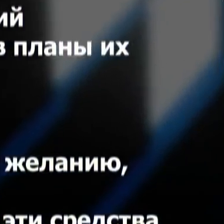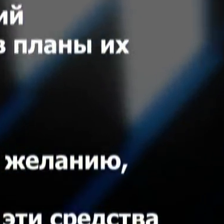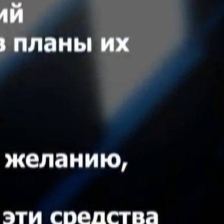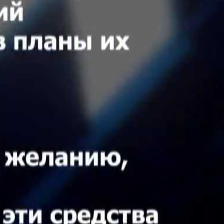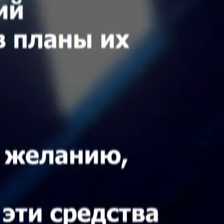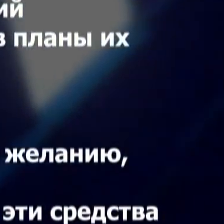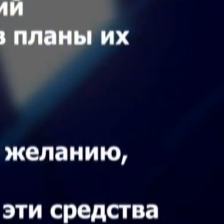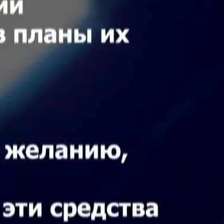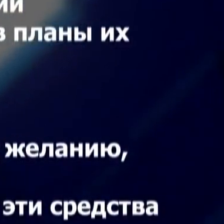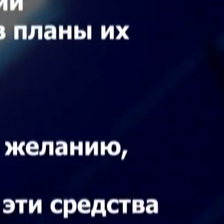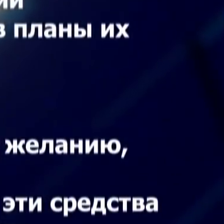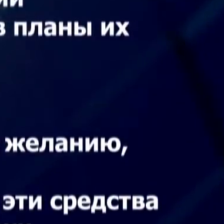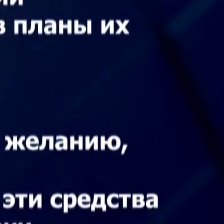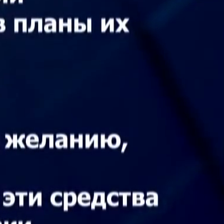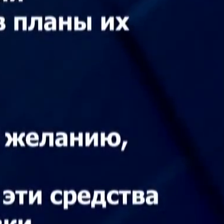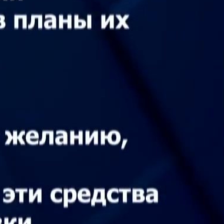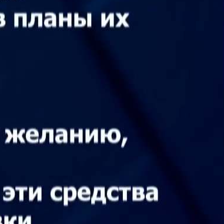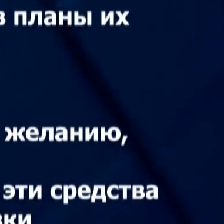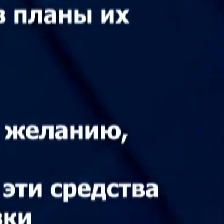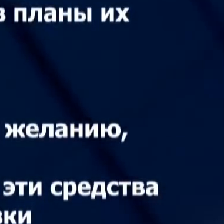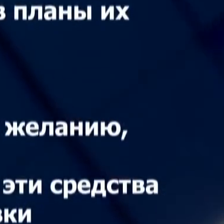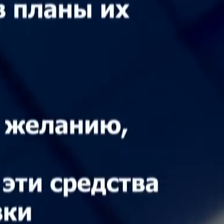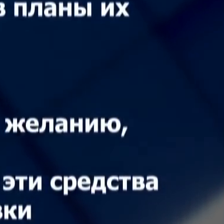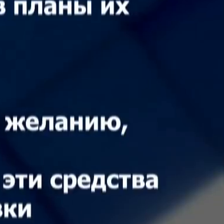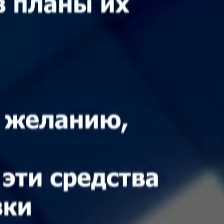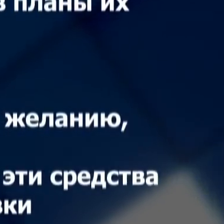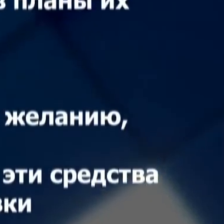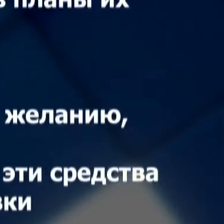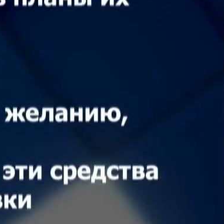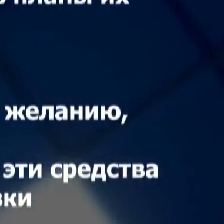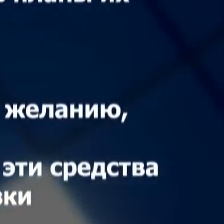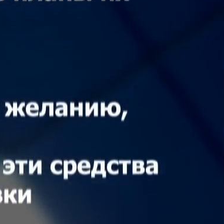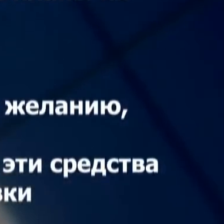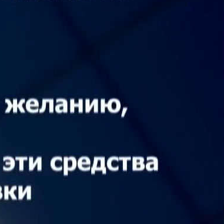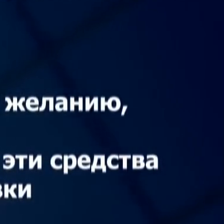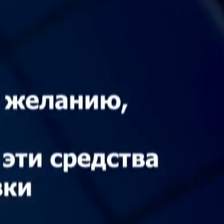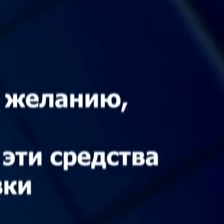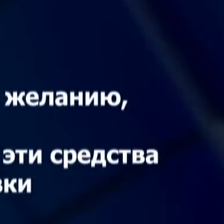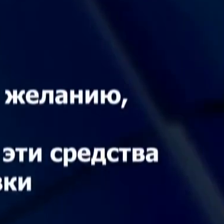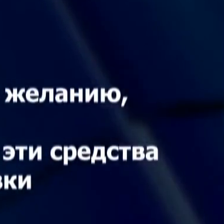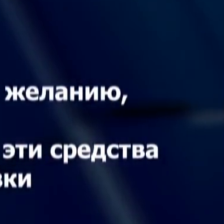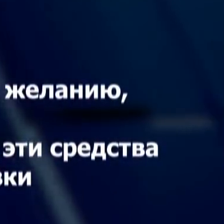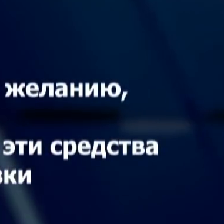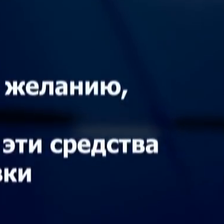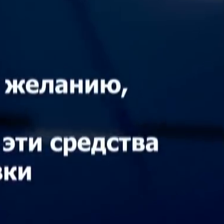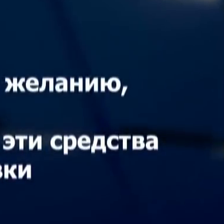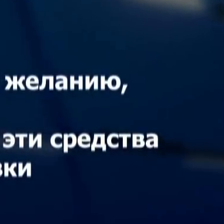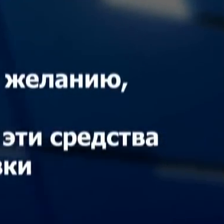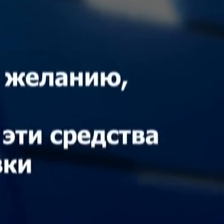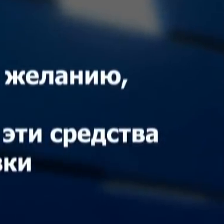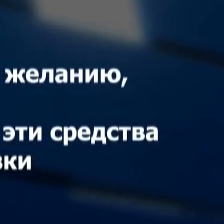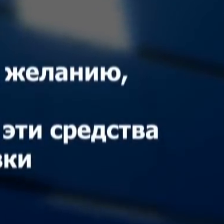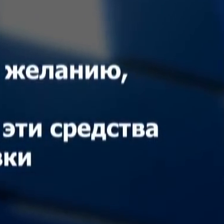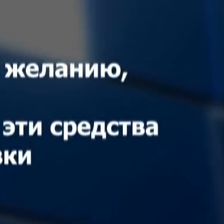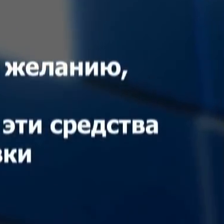продукции вносить изменения в планы их работы, устанавливать особый режим работы предприятий, учреждений и организаций,